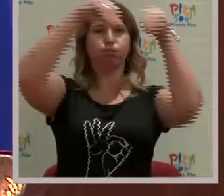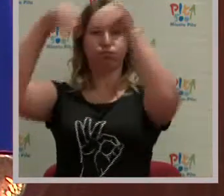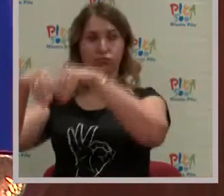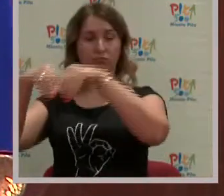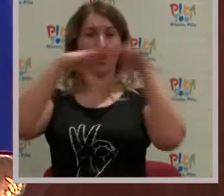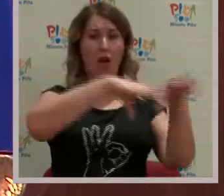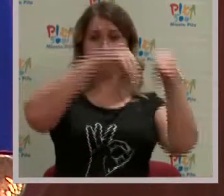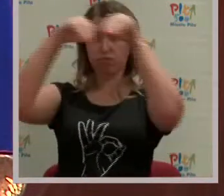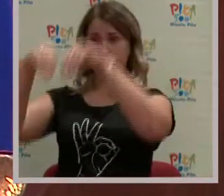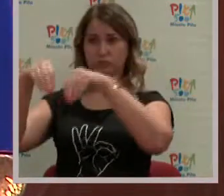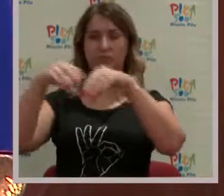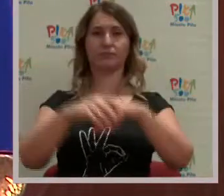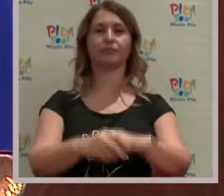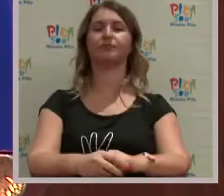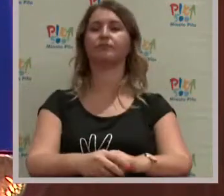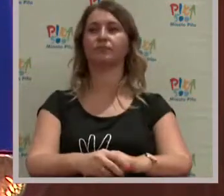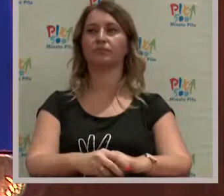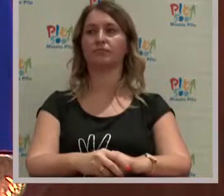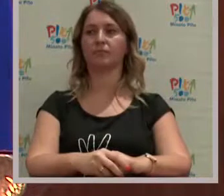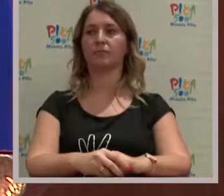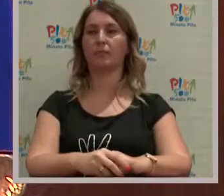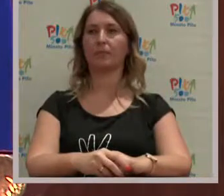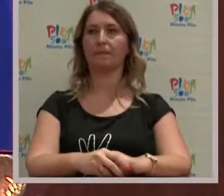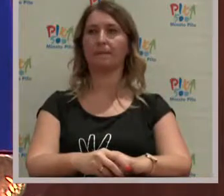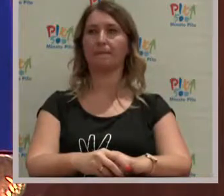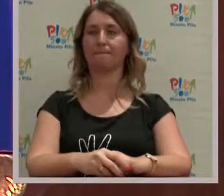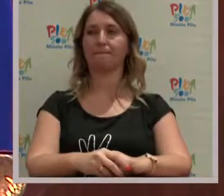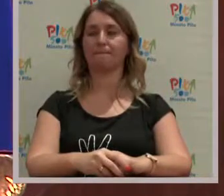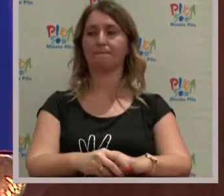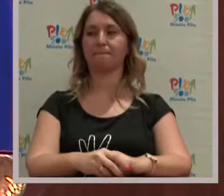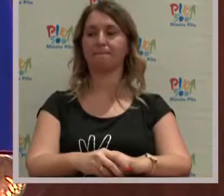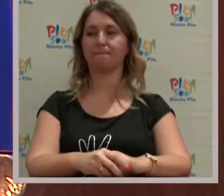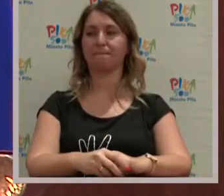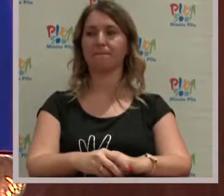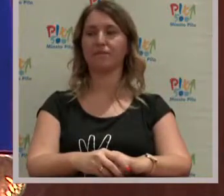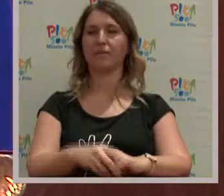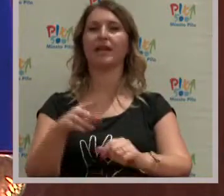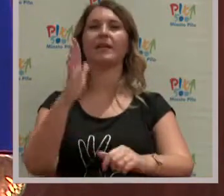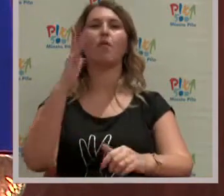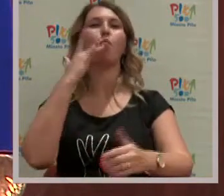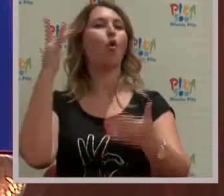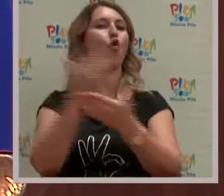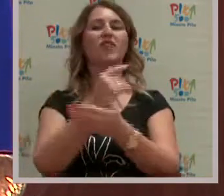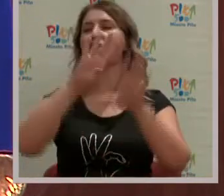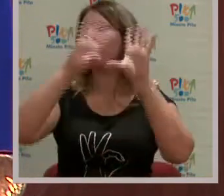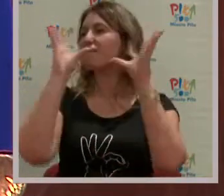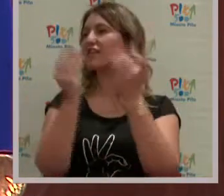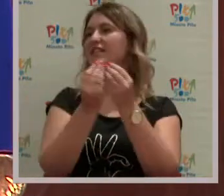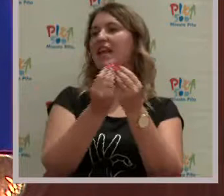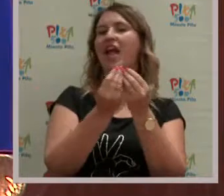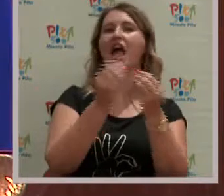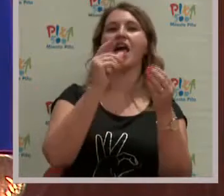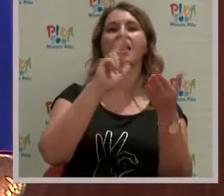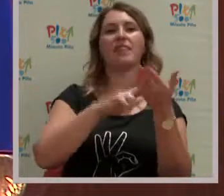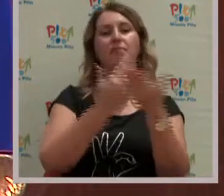z którego będą mogły w myśl nowych ustaw korzystać wszyscy przewoźnicy. w tym również